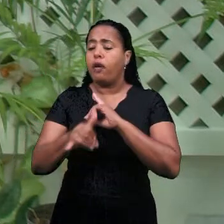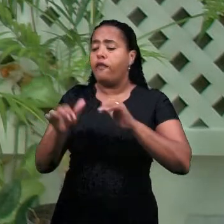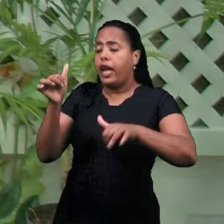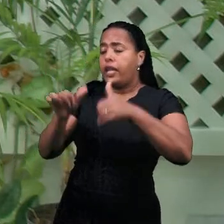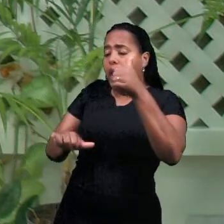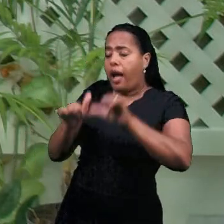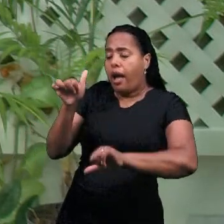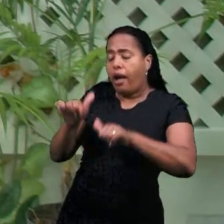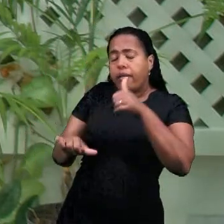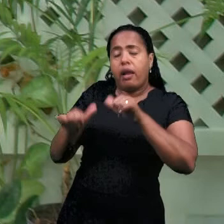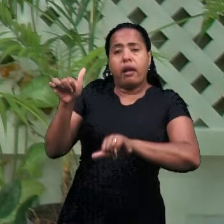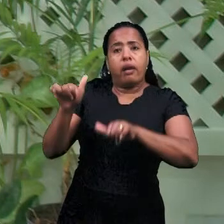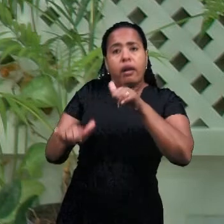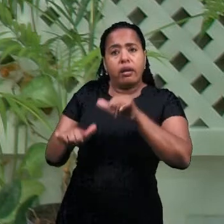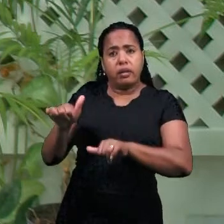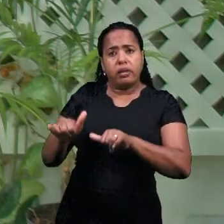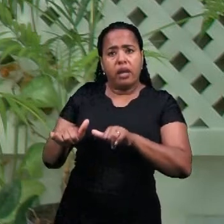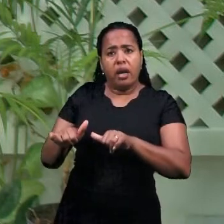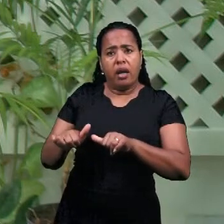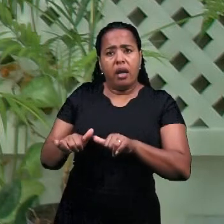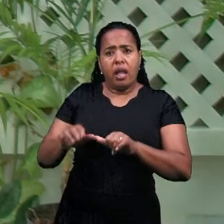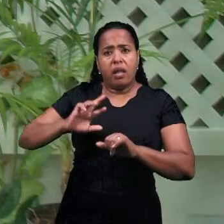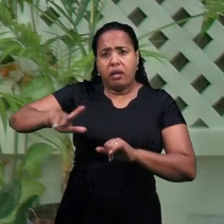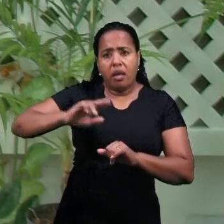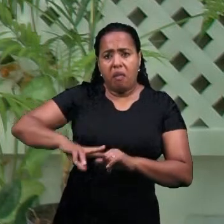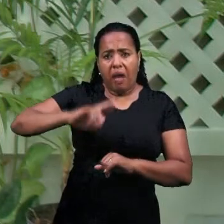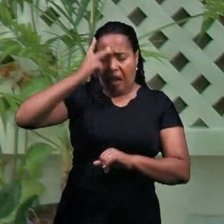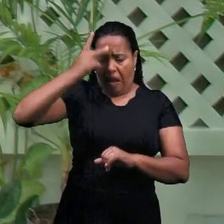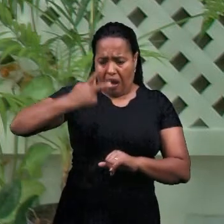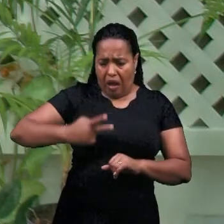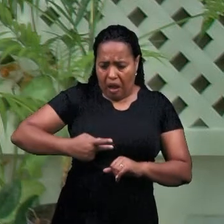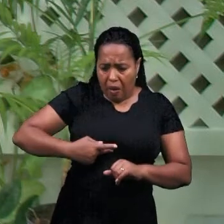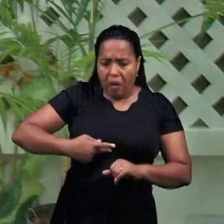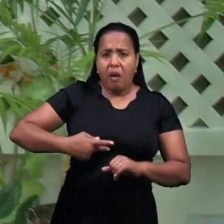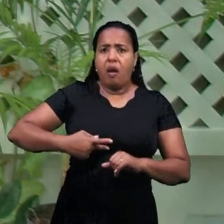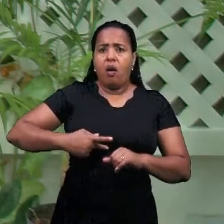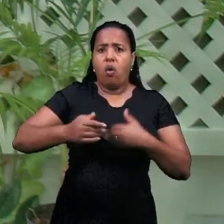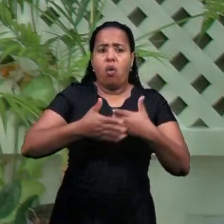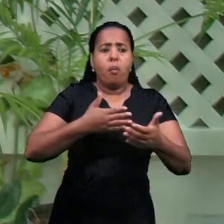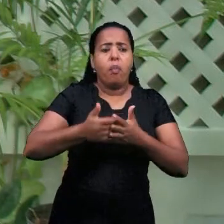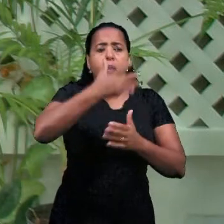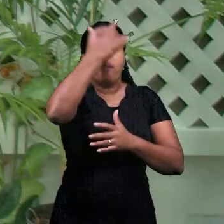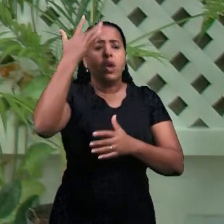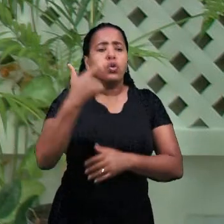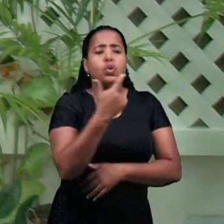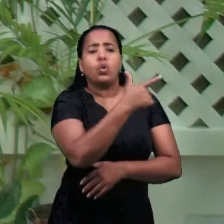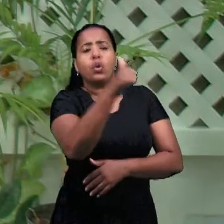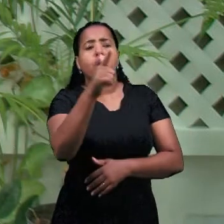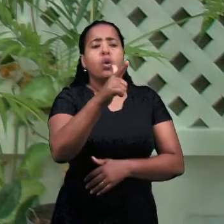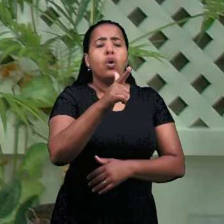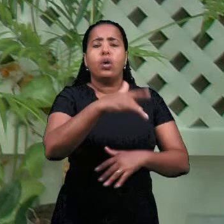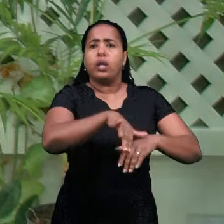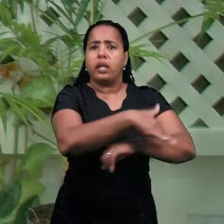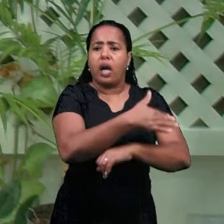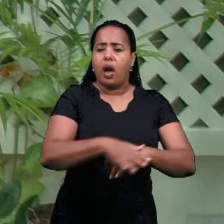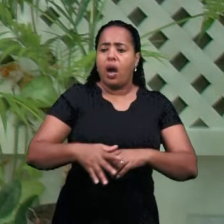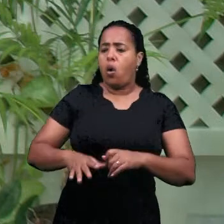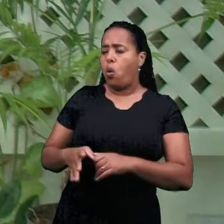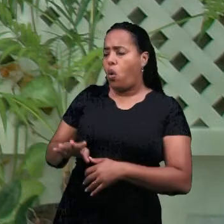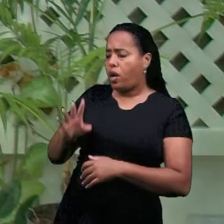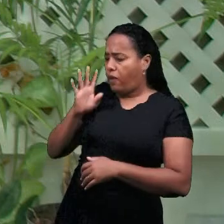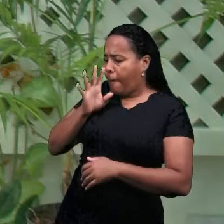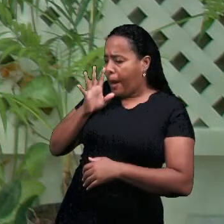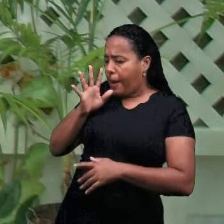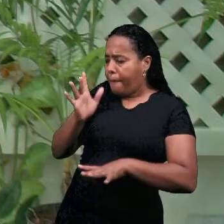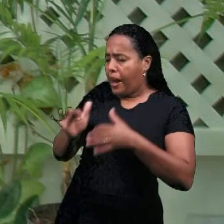prophète. Ce n'est pas celui qui est dans la chair qui va juger le prophète. Ce n'est pas un membre de l'église, un enfant qui arrive. C'est lui qui doit discerner